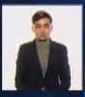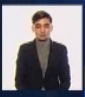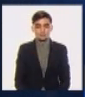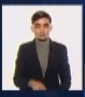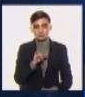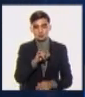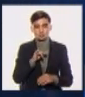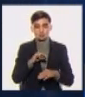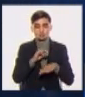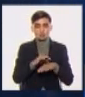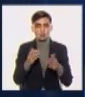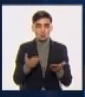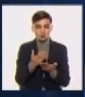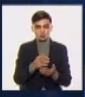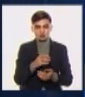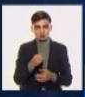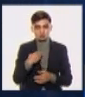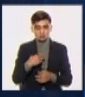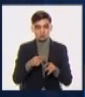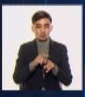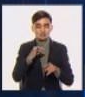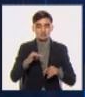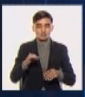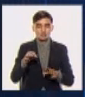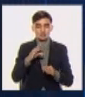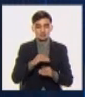У них симптомы легкие.